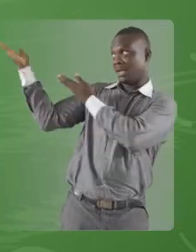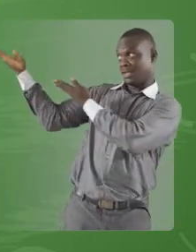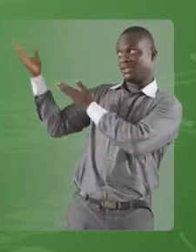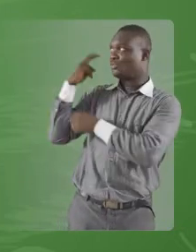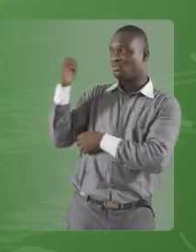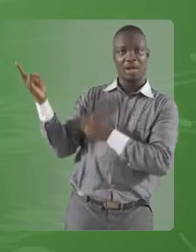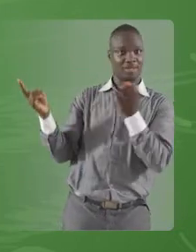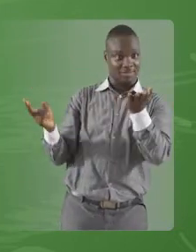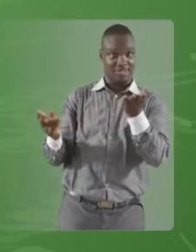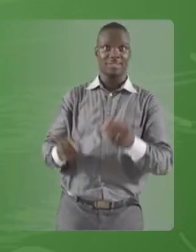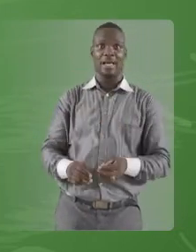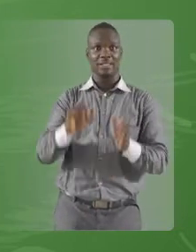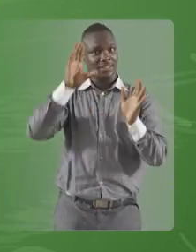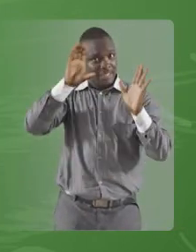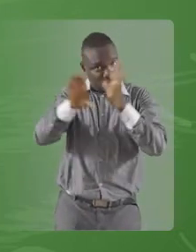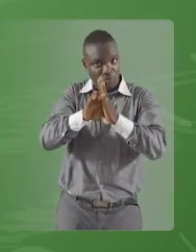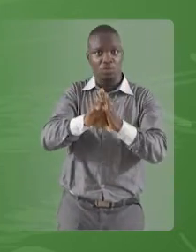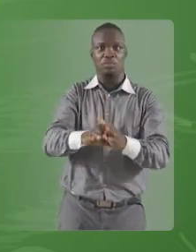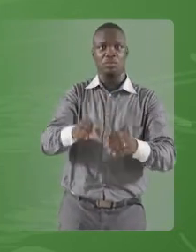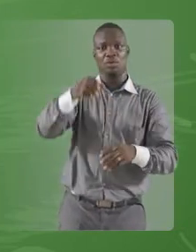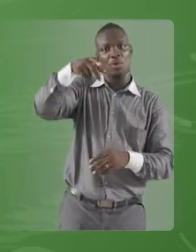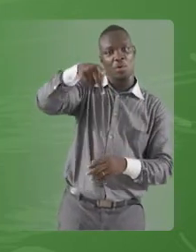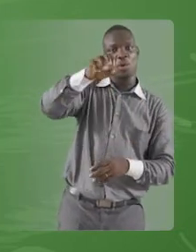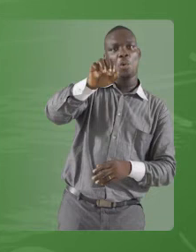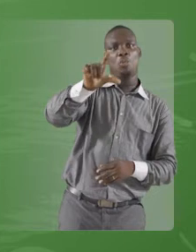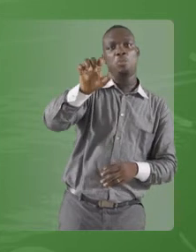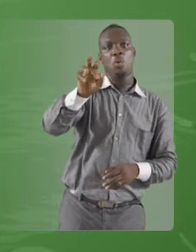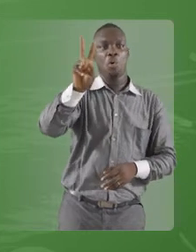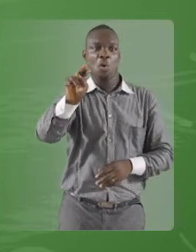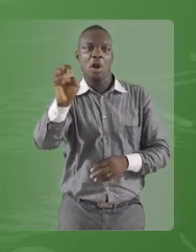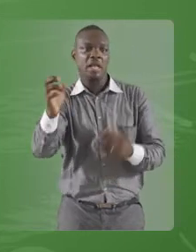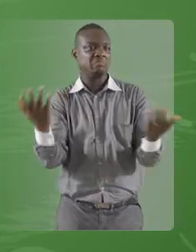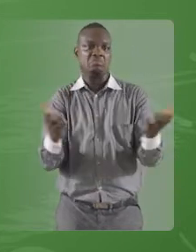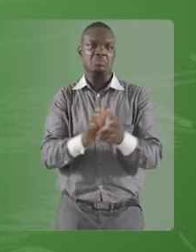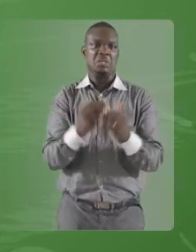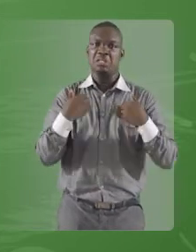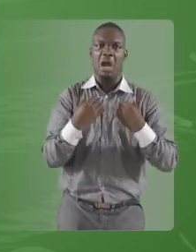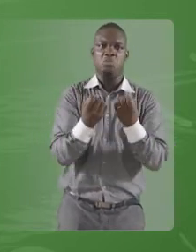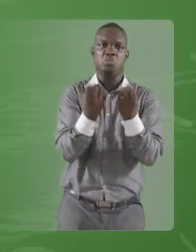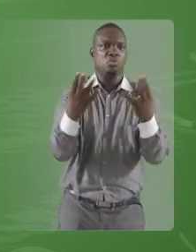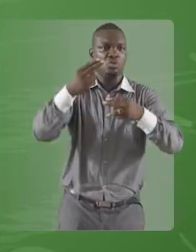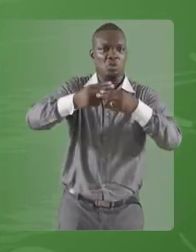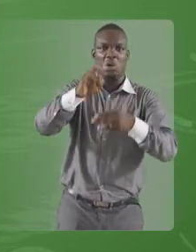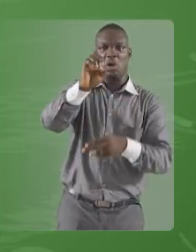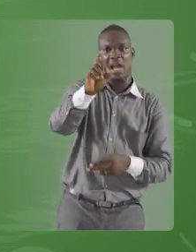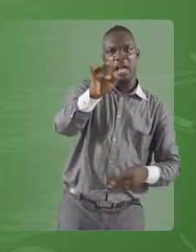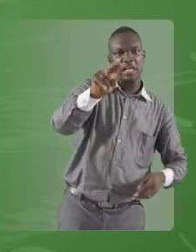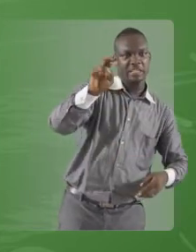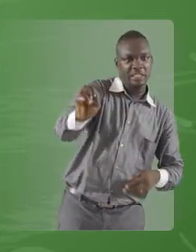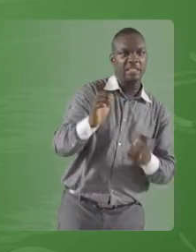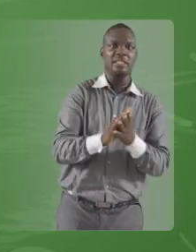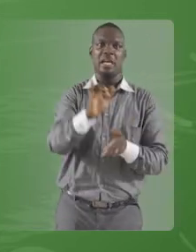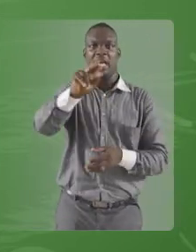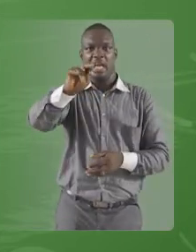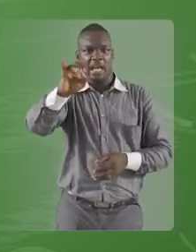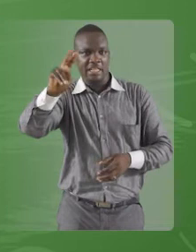de pollen. Vous voyez les noms, on a pore, intine, exine, membrane plasmique, noyau végétatif,